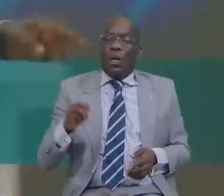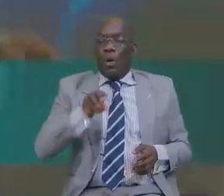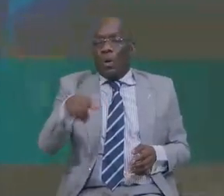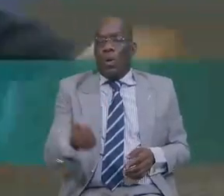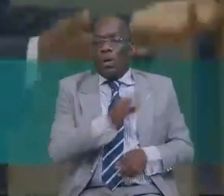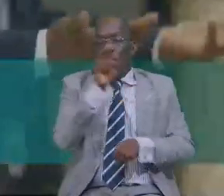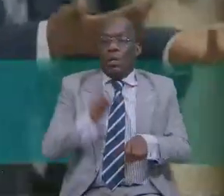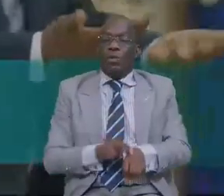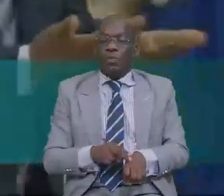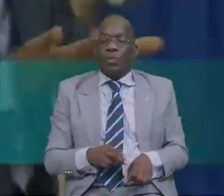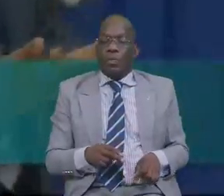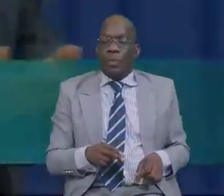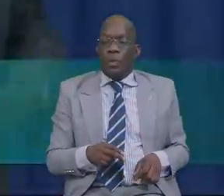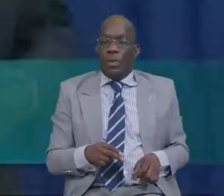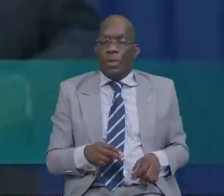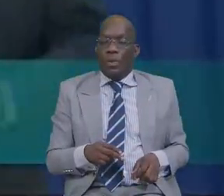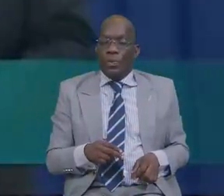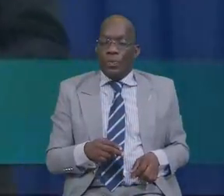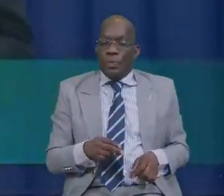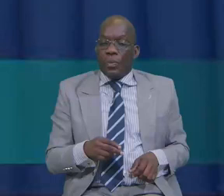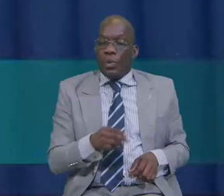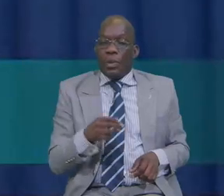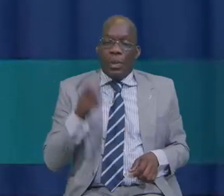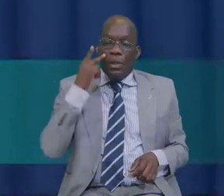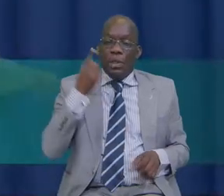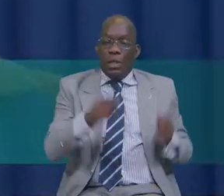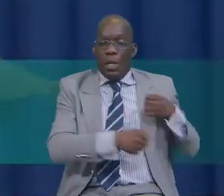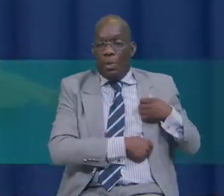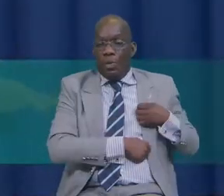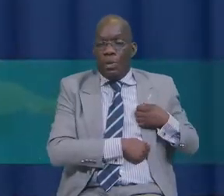faisaient confiance en son nom. Il va les sauver, il va les s'en tenir.